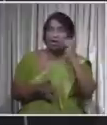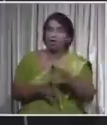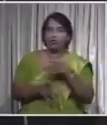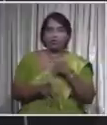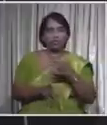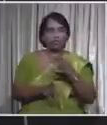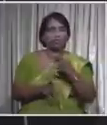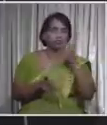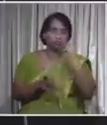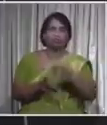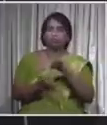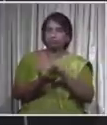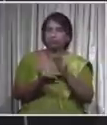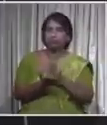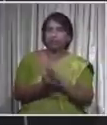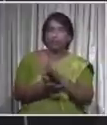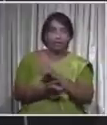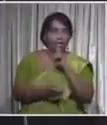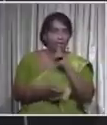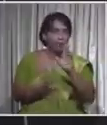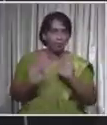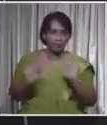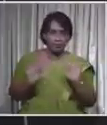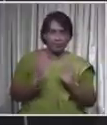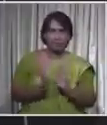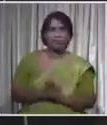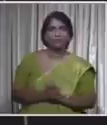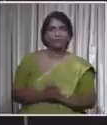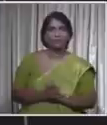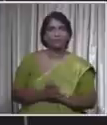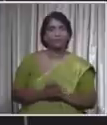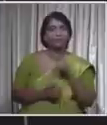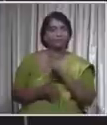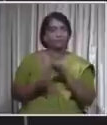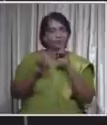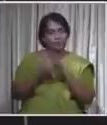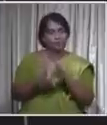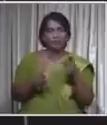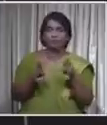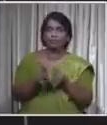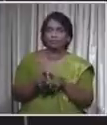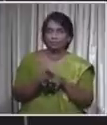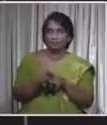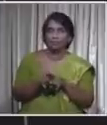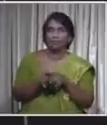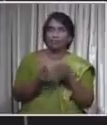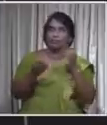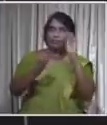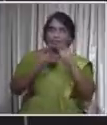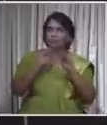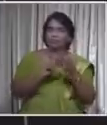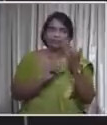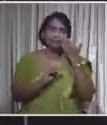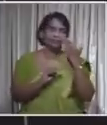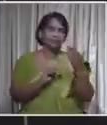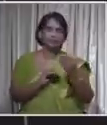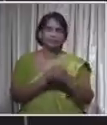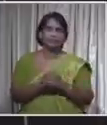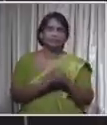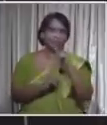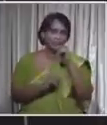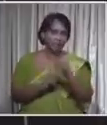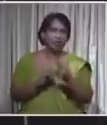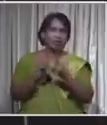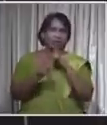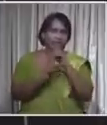කියලා. නමුත් ඒක එහෙම කරේ නැහැ. මේ වගේ ගත්තොත් මේ අයවැය මං හිතන්නේ ඇත්තටම කතා